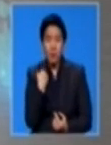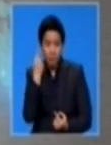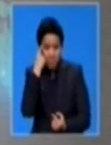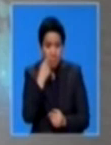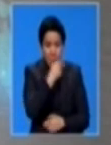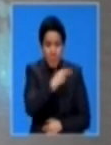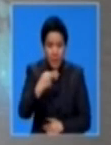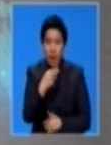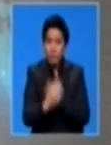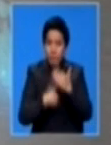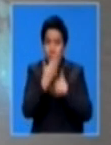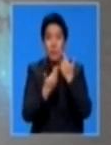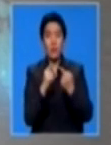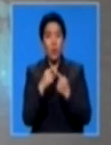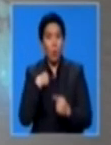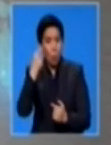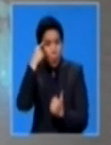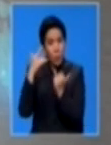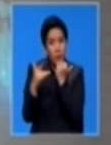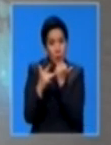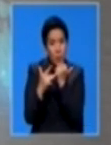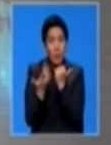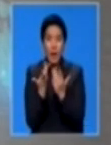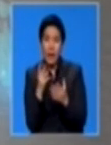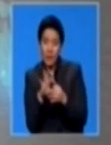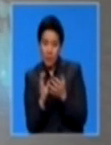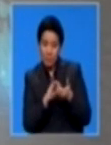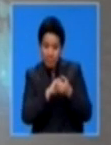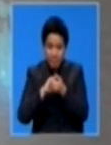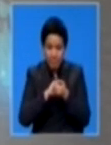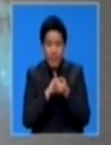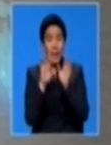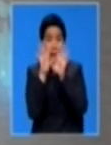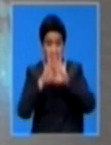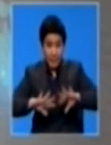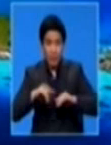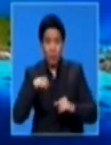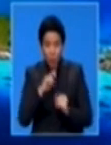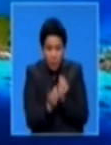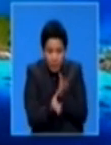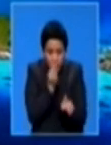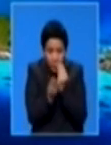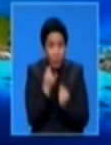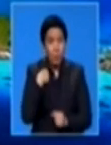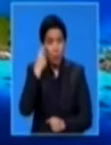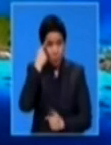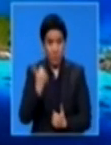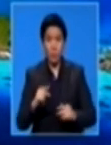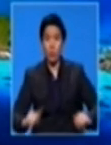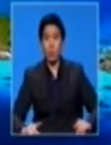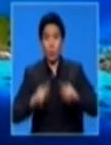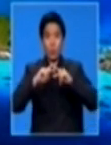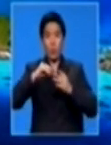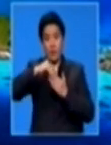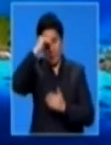พันธ์รู้เท่าทันเทคโนโลยีสารสามัคคีอาเซียนด้วยการศึกษาซึ่งเราจะมีกระทรวงศึกษาธิการ